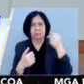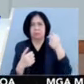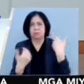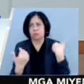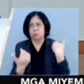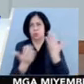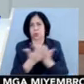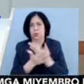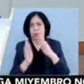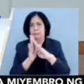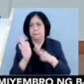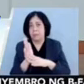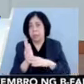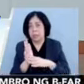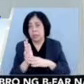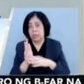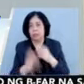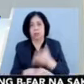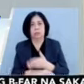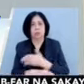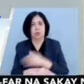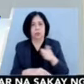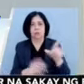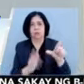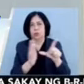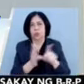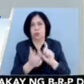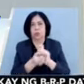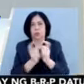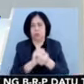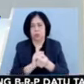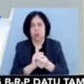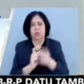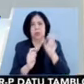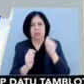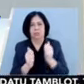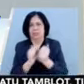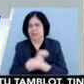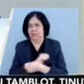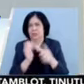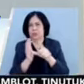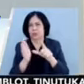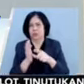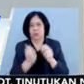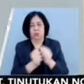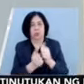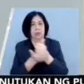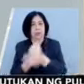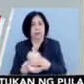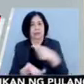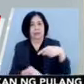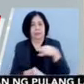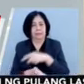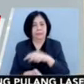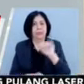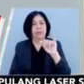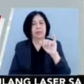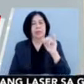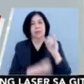para ma-improve itong batas. Iniimbestigahan na ngayon sa tulong ng ating Interpol